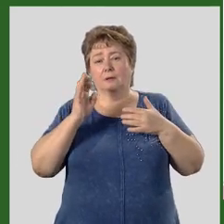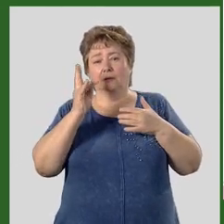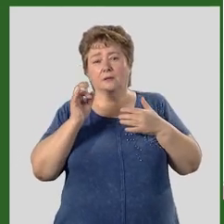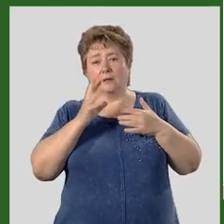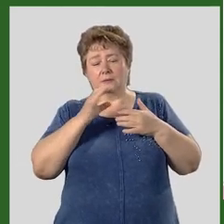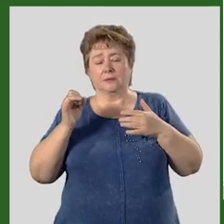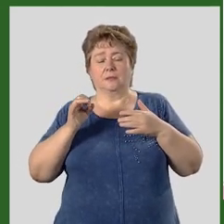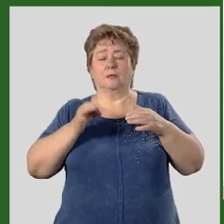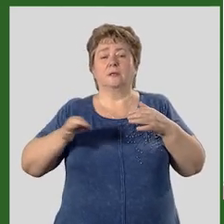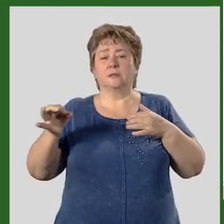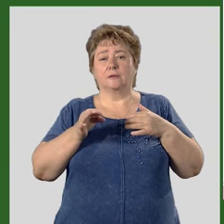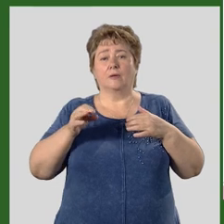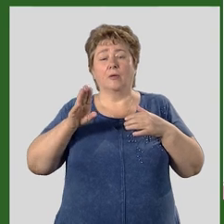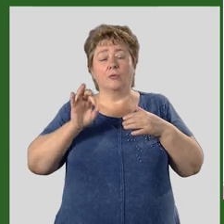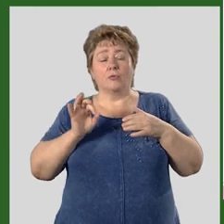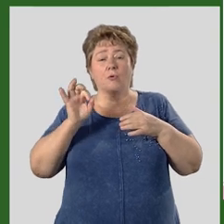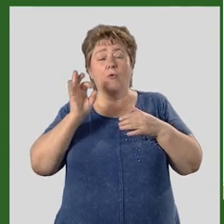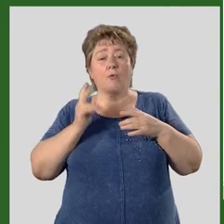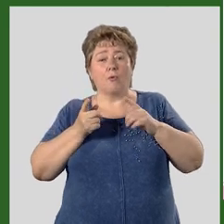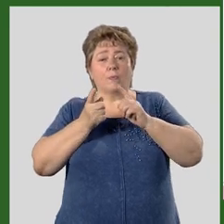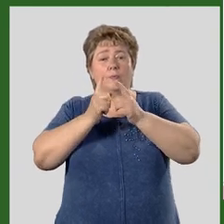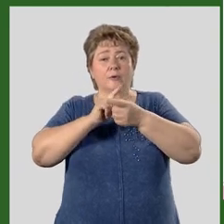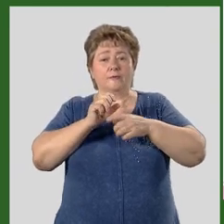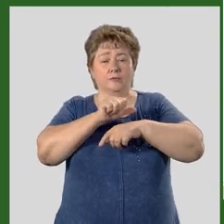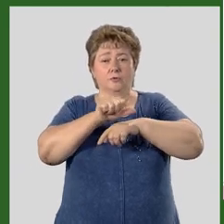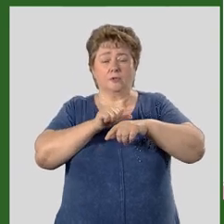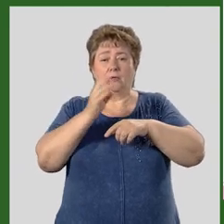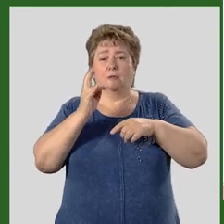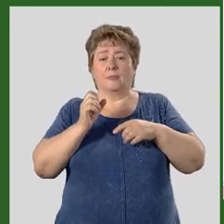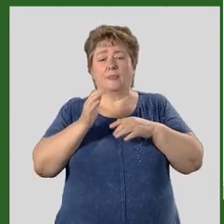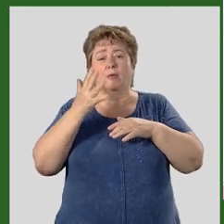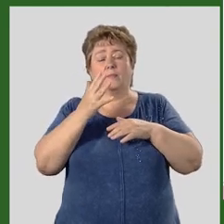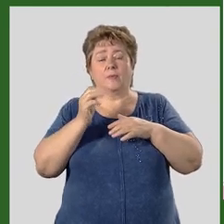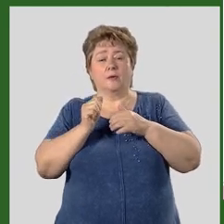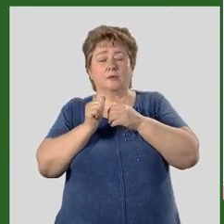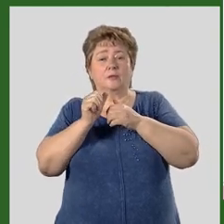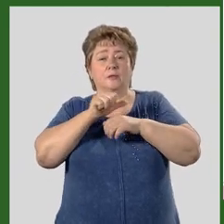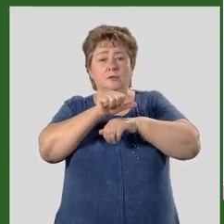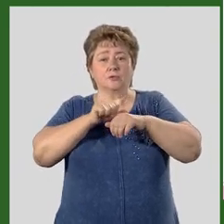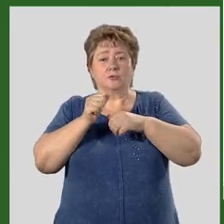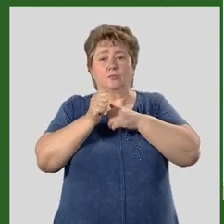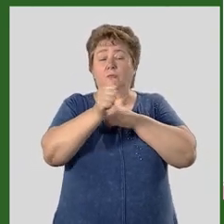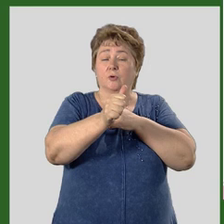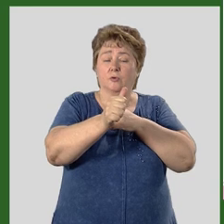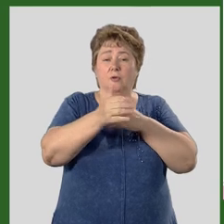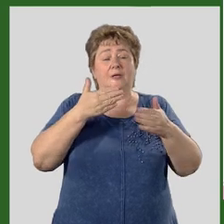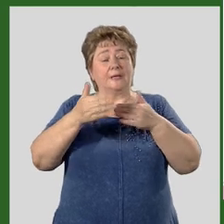Канарские острова, то он переведет часы на 5 часов вперед или